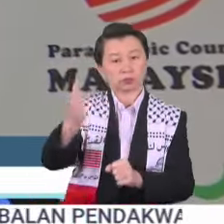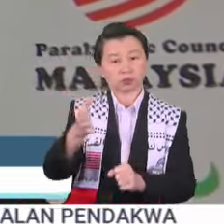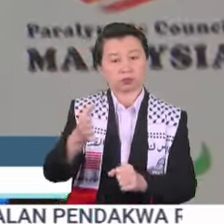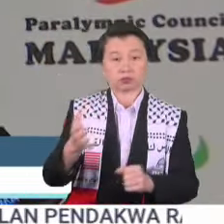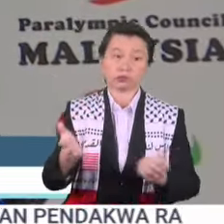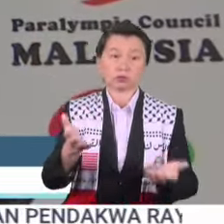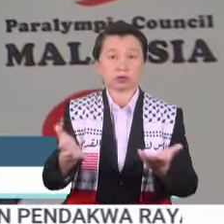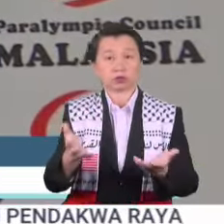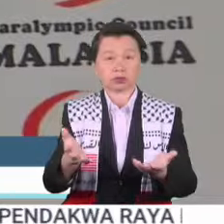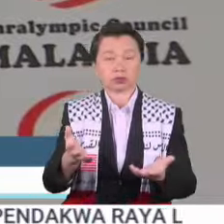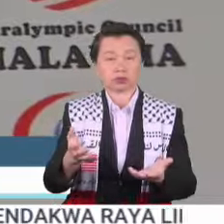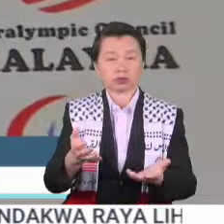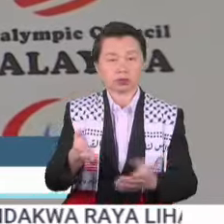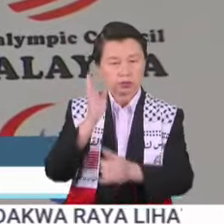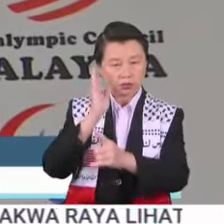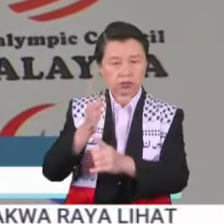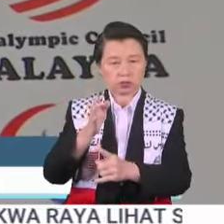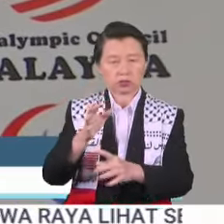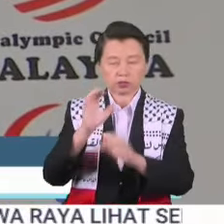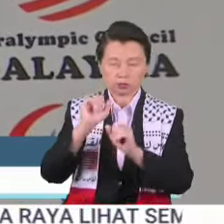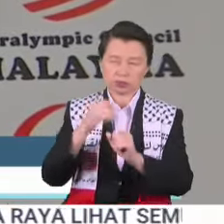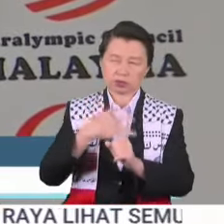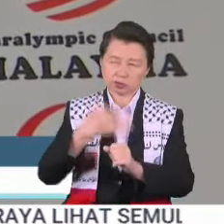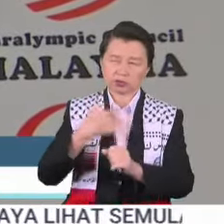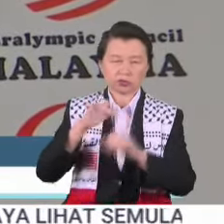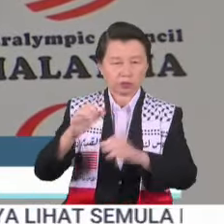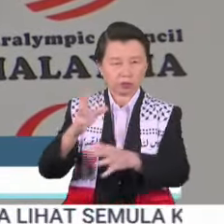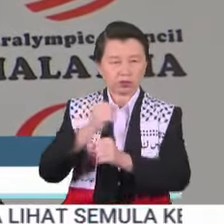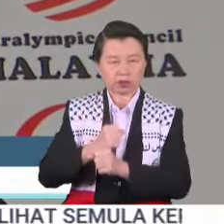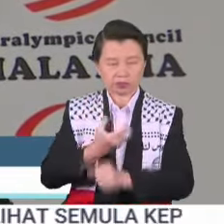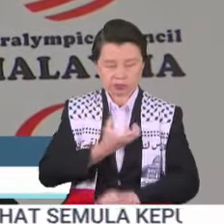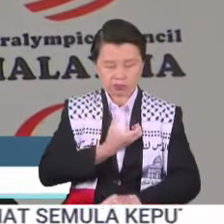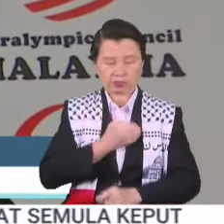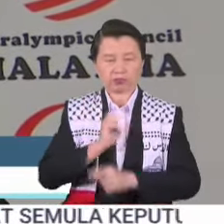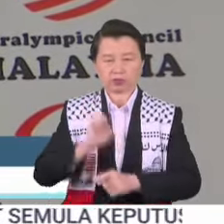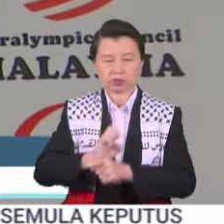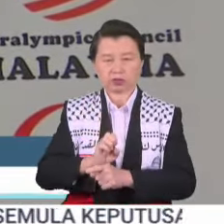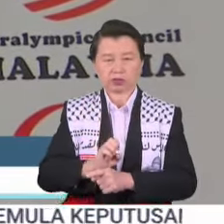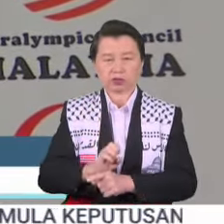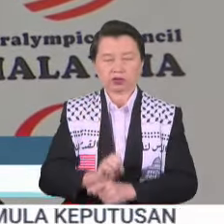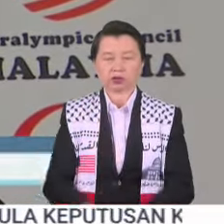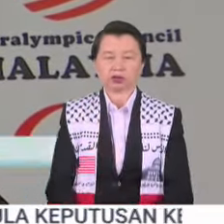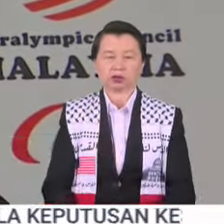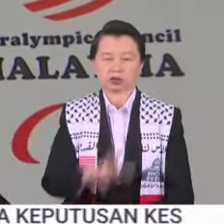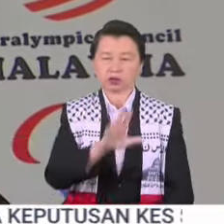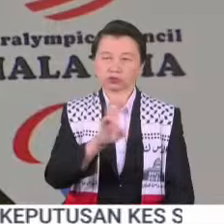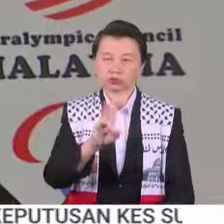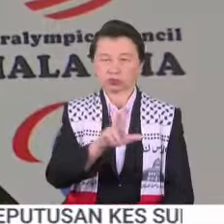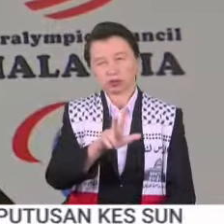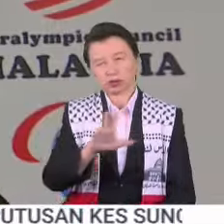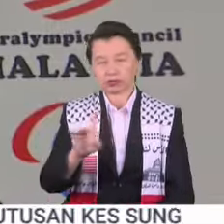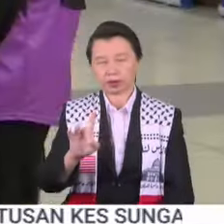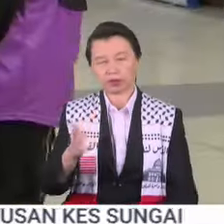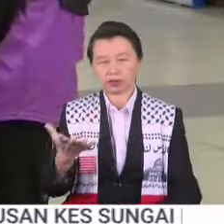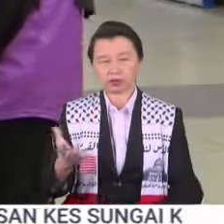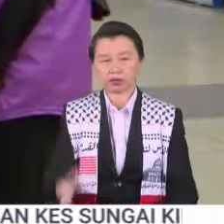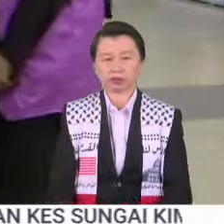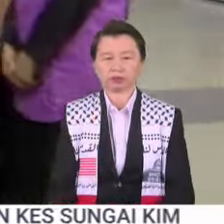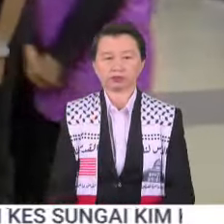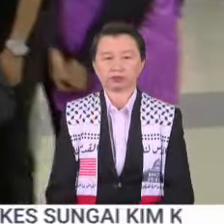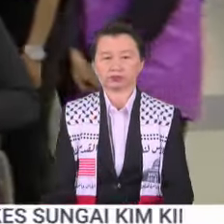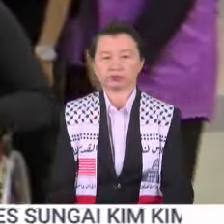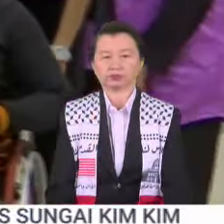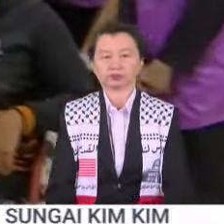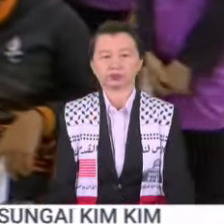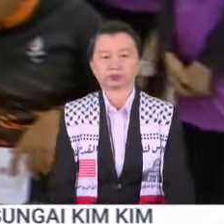Adeline mungkin sebenarnya nak break world record lah dalam 7 ataupun 7-8. Saya prepare.